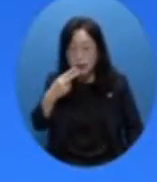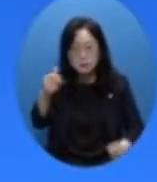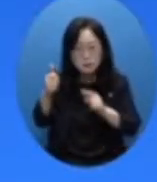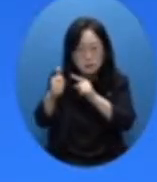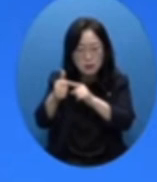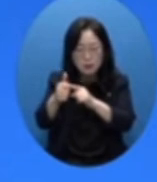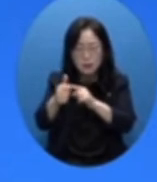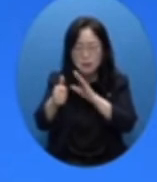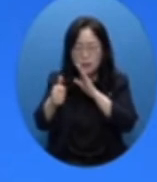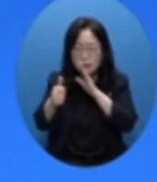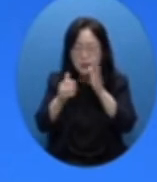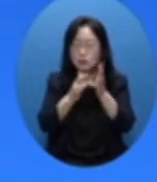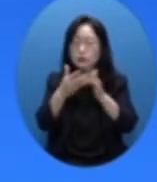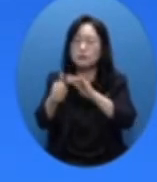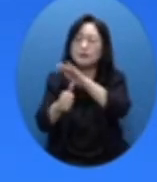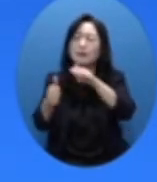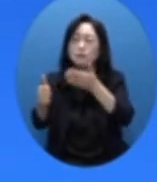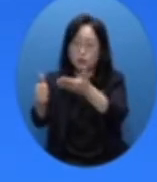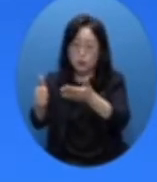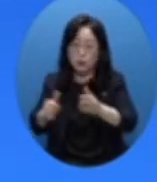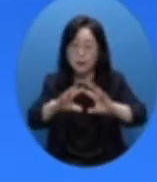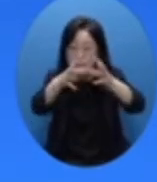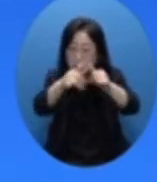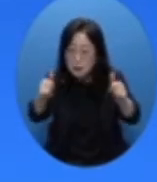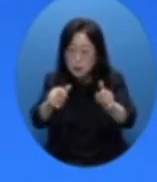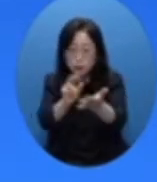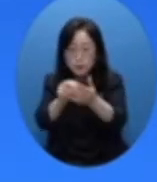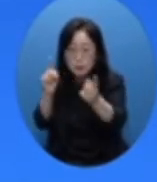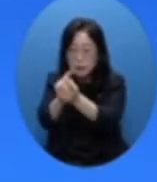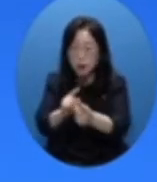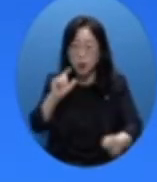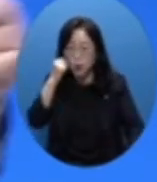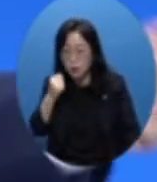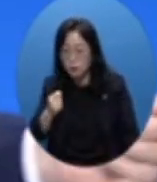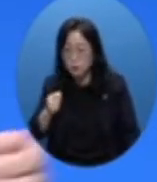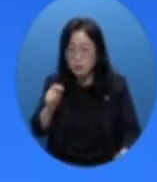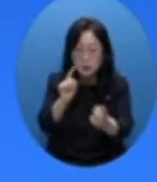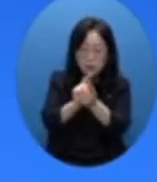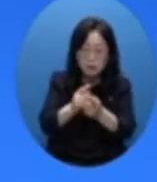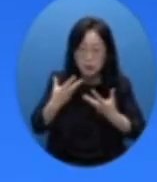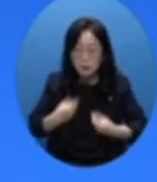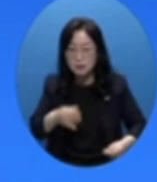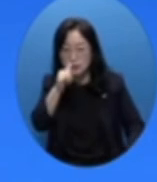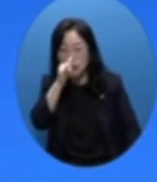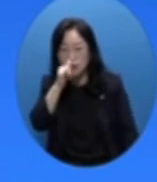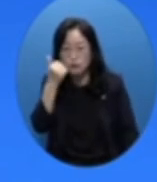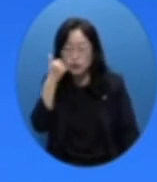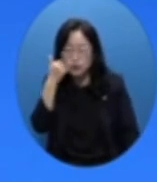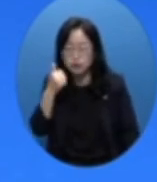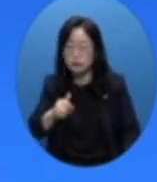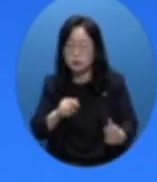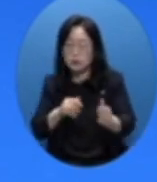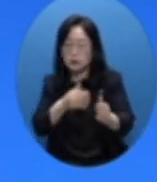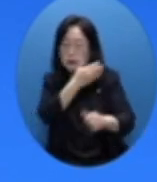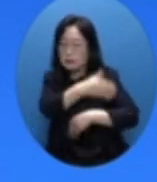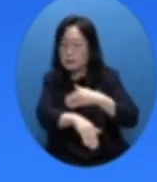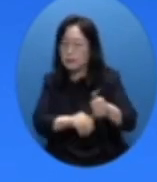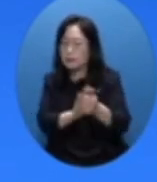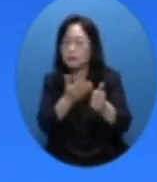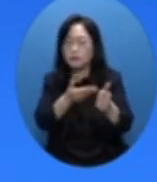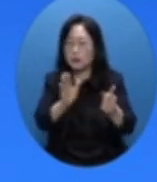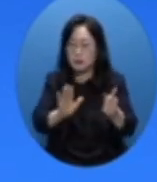있습니다 서양사람들은 문제를 맞는 사람 어려움 당한 사람 절망에 찬 사람들 잘 돌아보지 않습니다